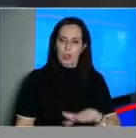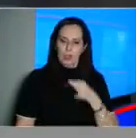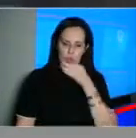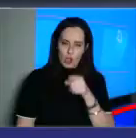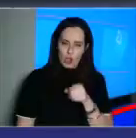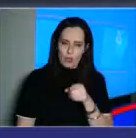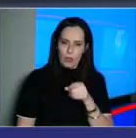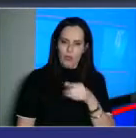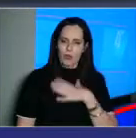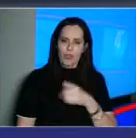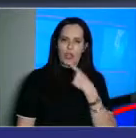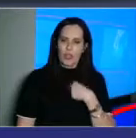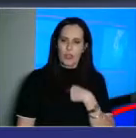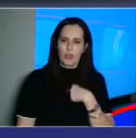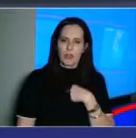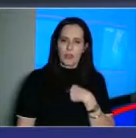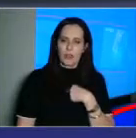להישאר איתך, אני רוצה שתגידי לי,